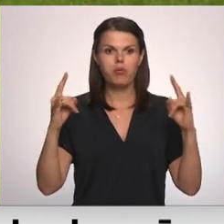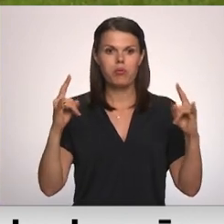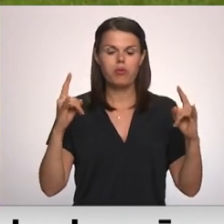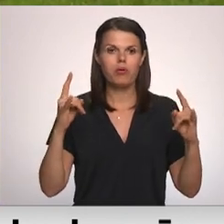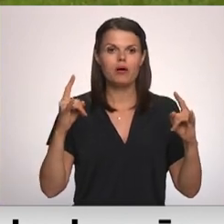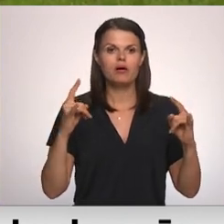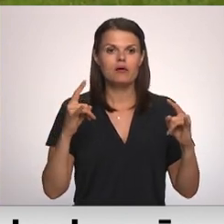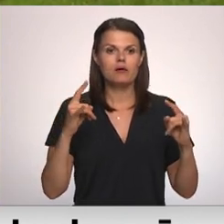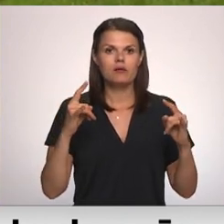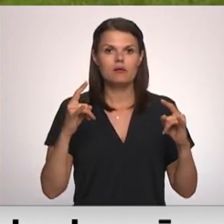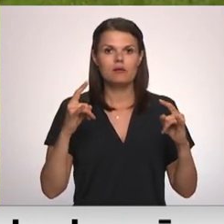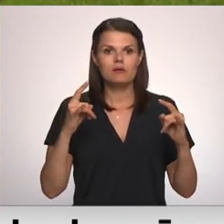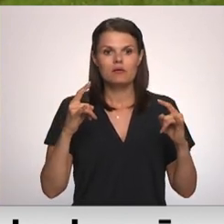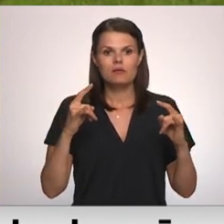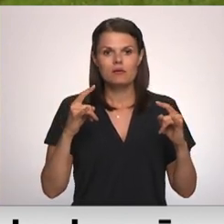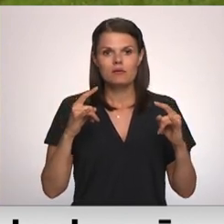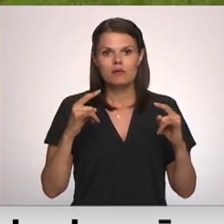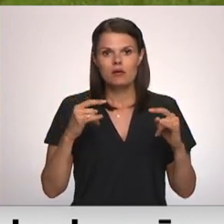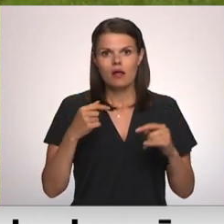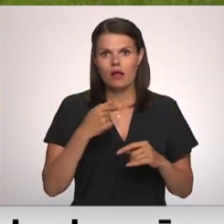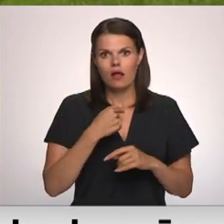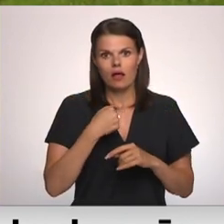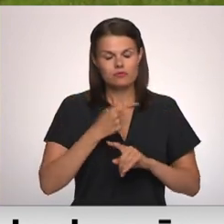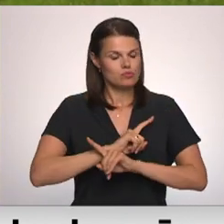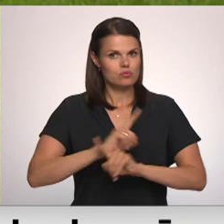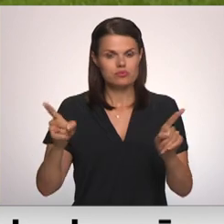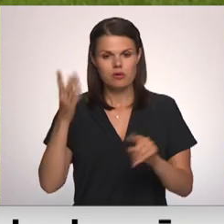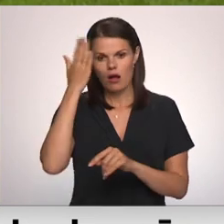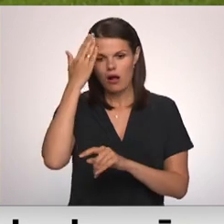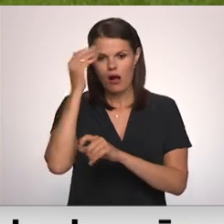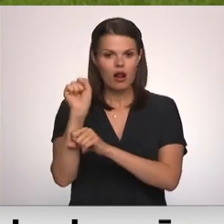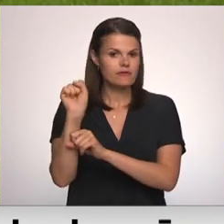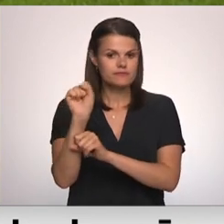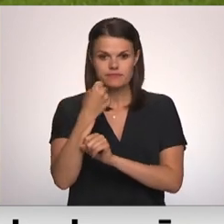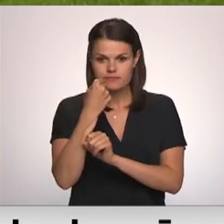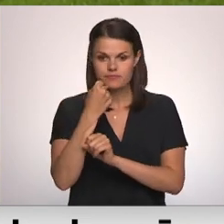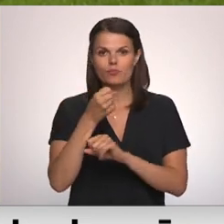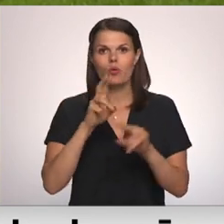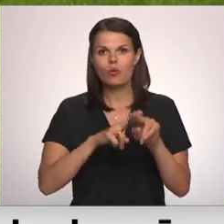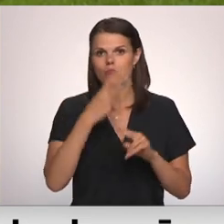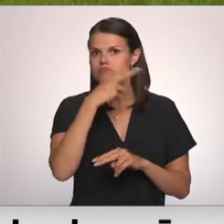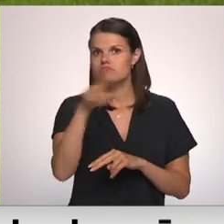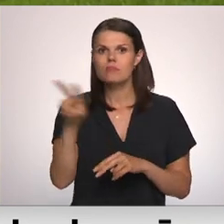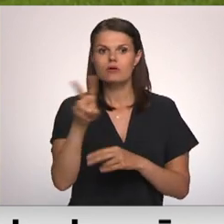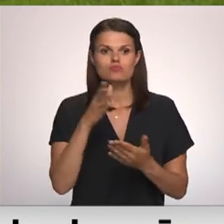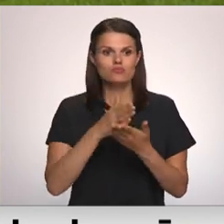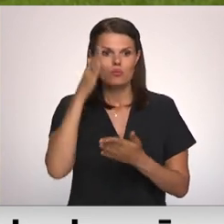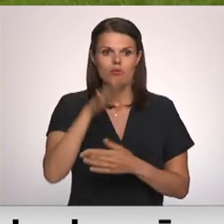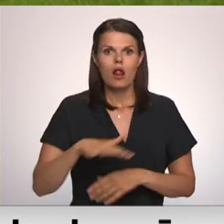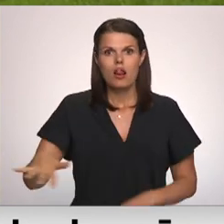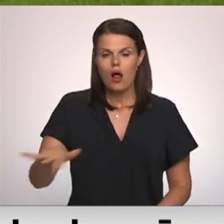konstrukcija nogāzās, es principā momentāli pagriezu galvu un pārredzēju visu, kas notiek šajā